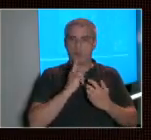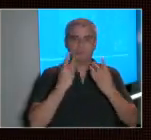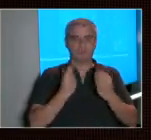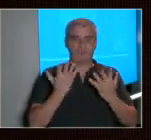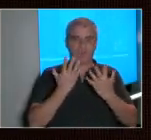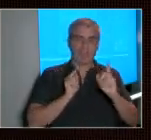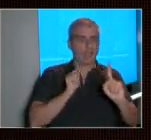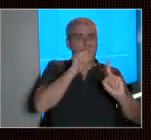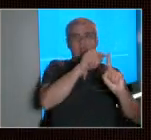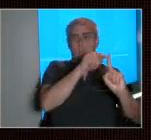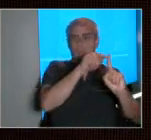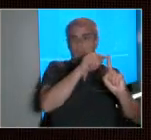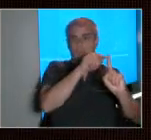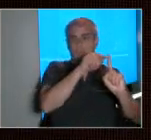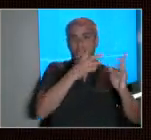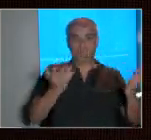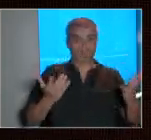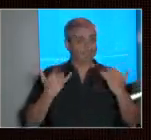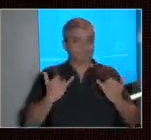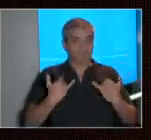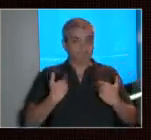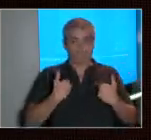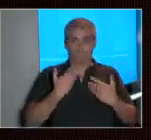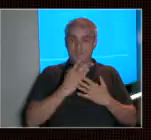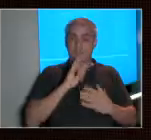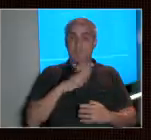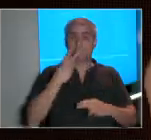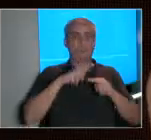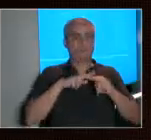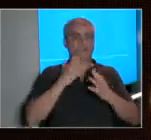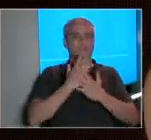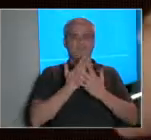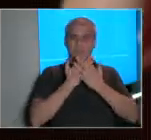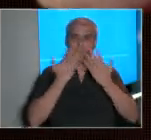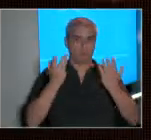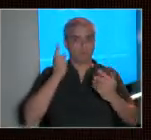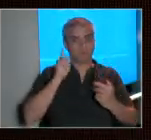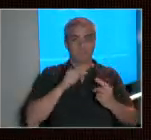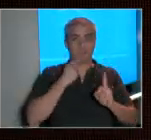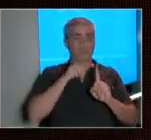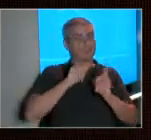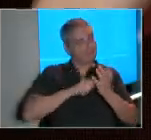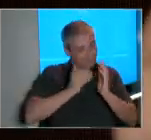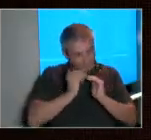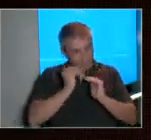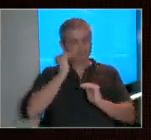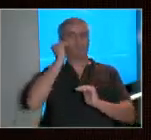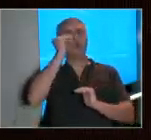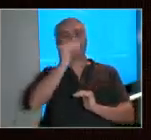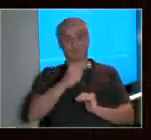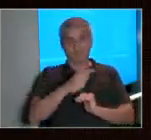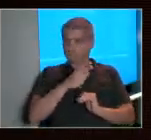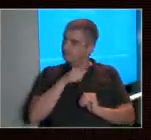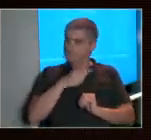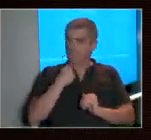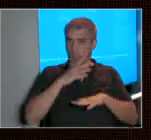טובים איך להגיע ליעד הזה. היום אנחנו 4 שנים אחרי, כבר ברור שצריך להגדיר יעד עוד יותר שאפתני,